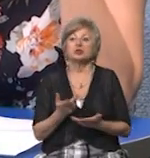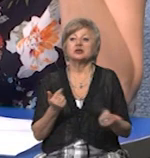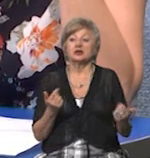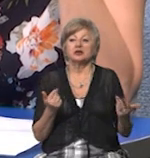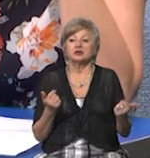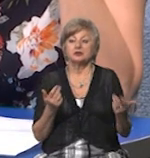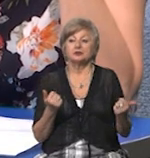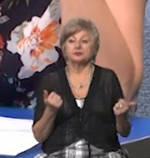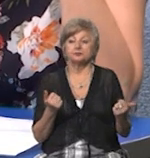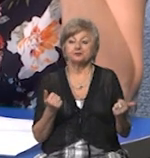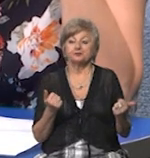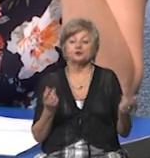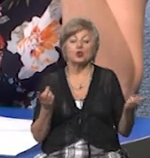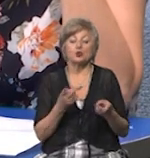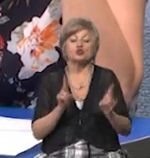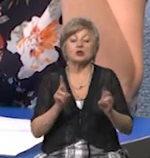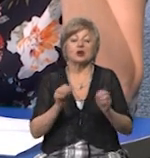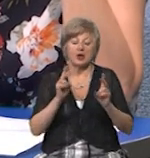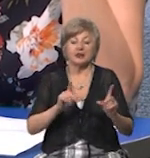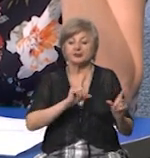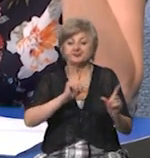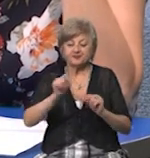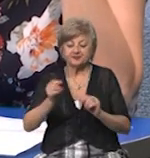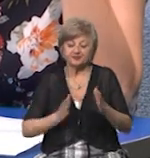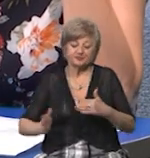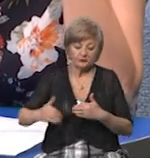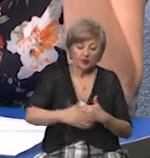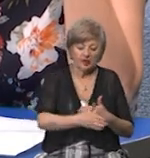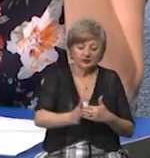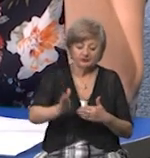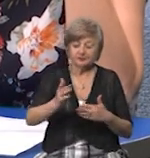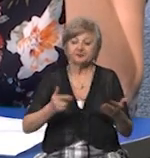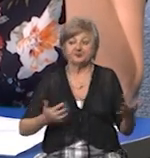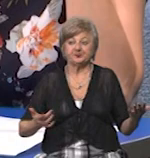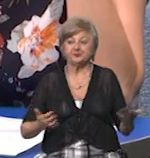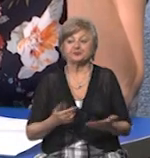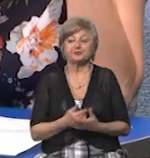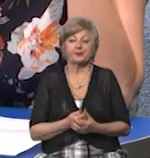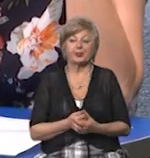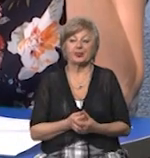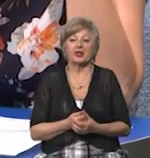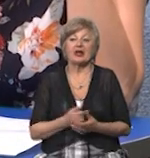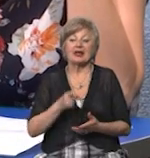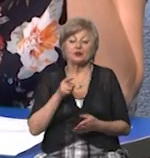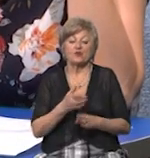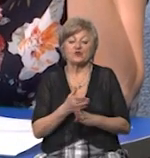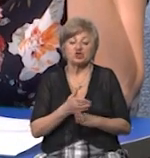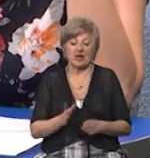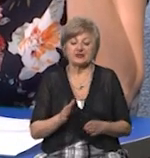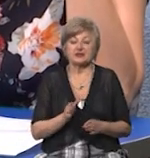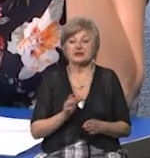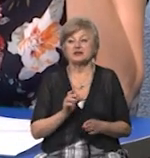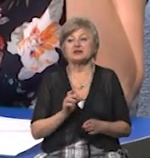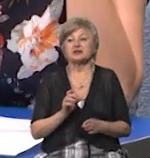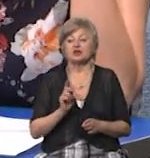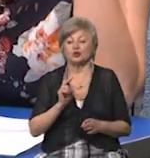ага, як їм треба їхати, як об'їжджати, як що робити. Ну, і більш-менш тій частині, яка